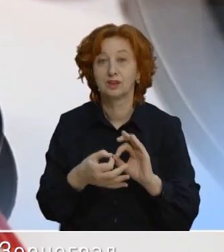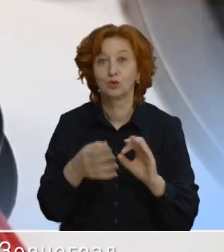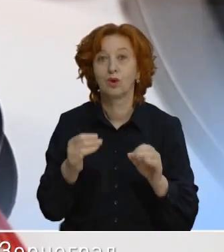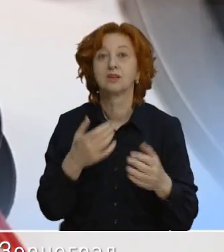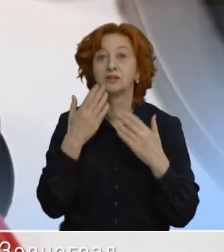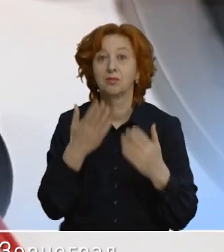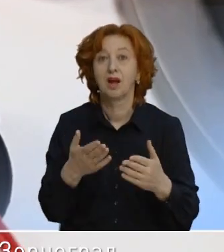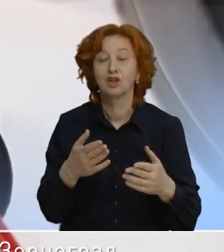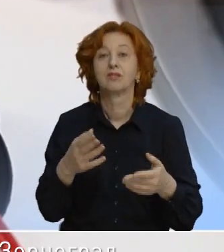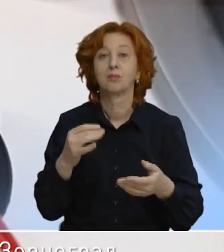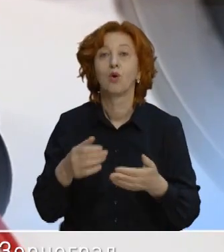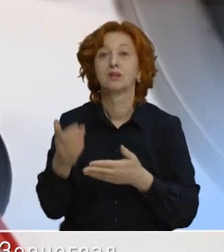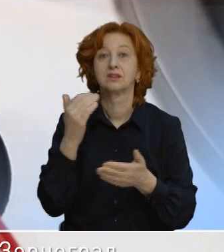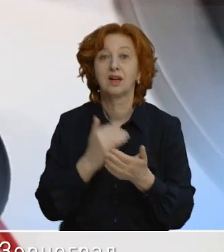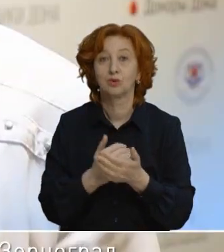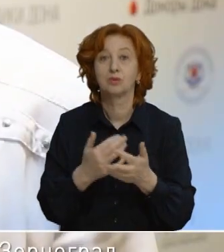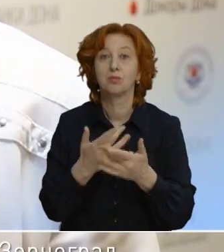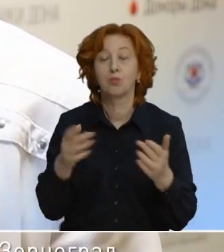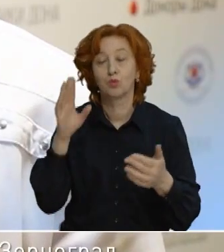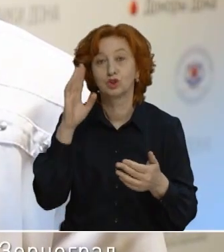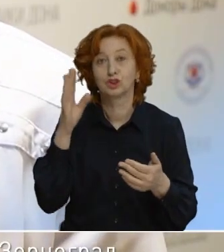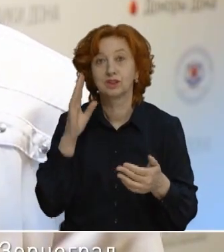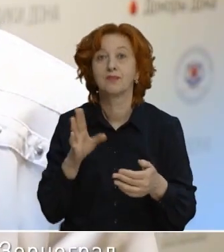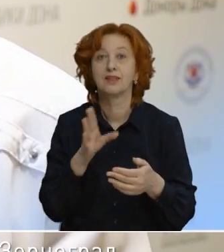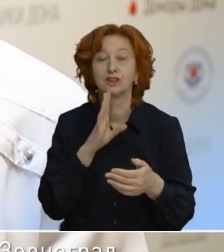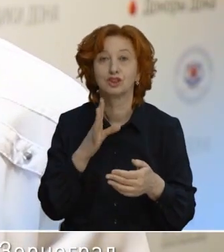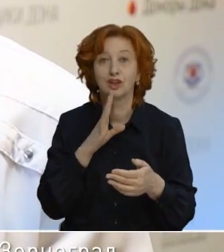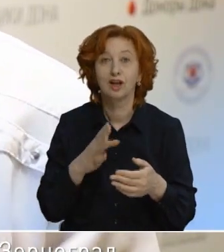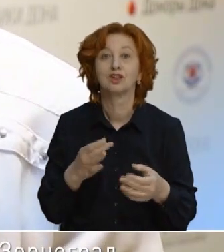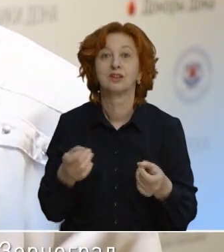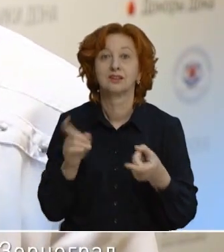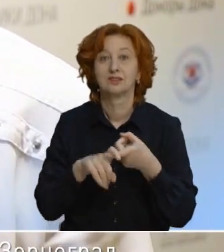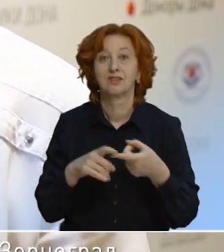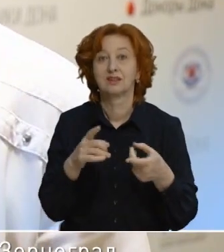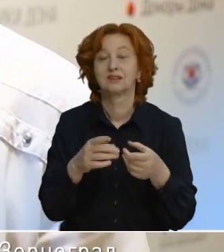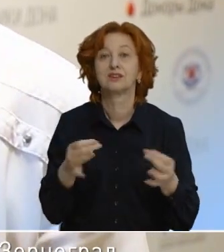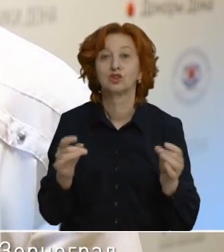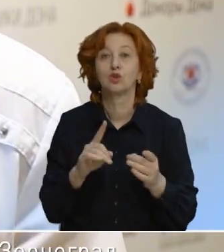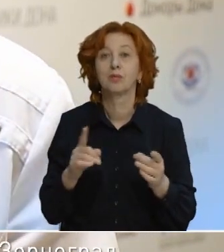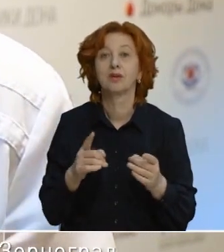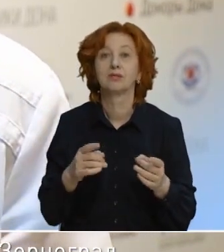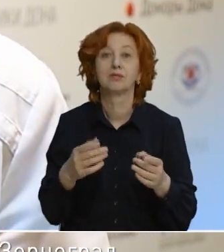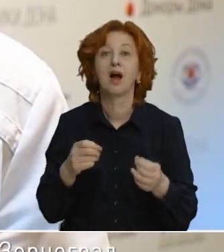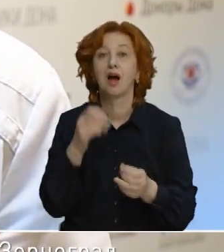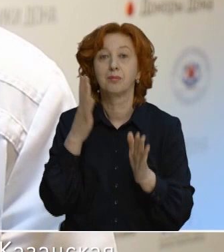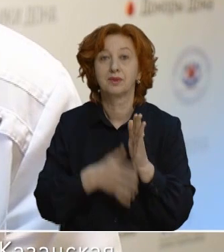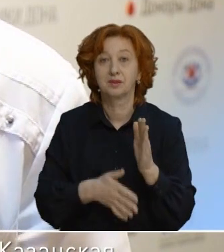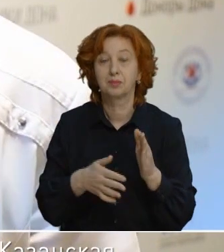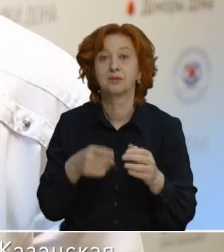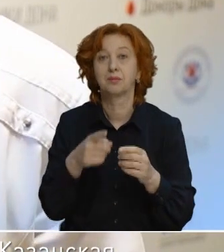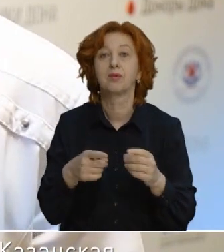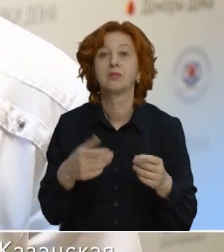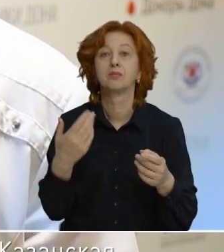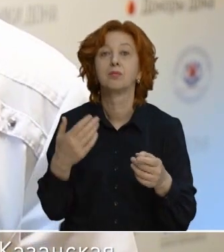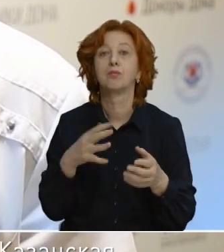5 раз в год мужчинам и 4 женщинам. У нас доноры есть, безусловно, каждый день. Мы обеспечиваем кровью